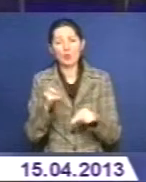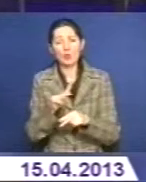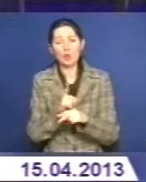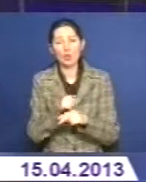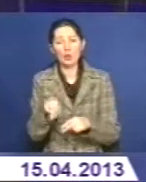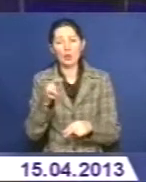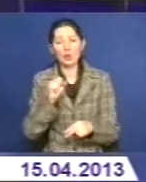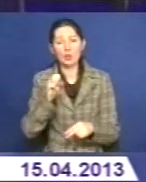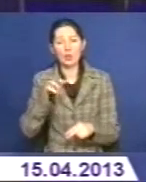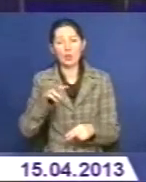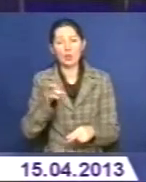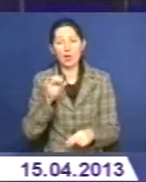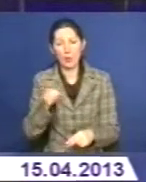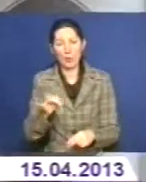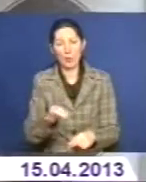міста дивимось далі.